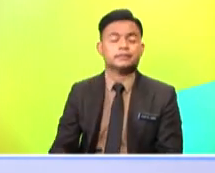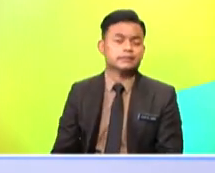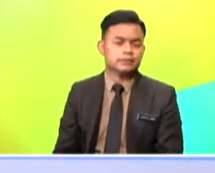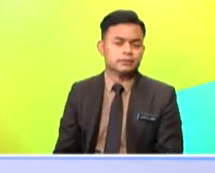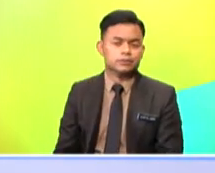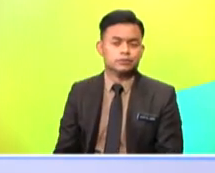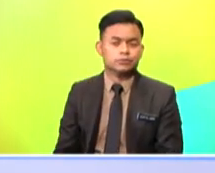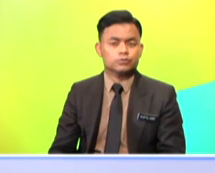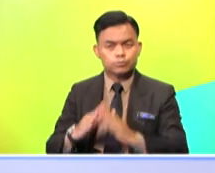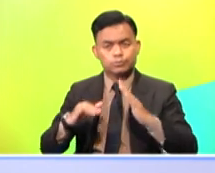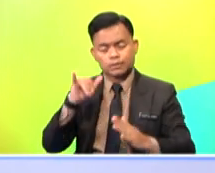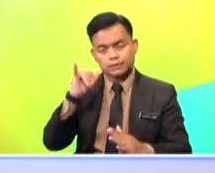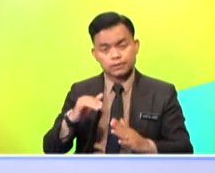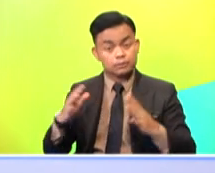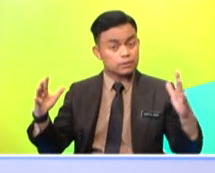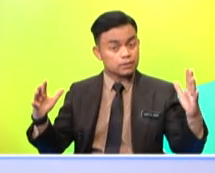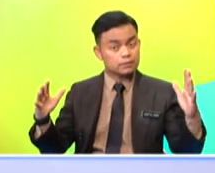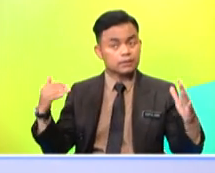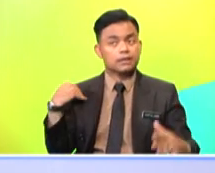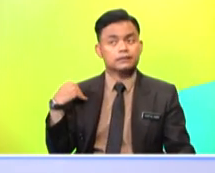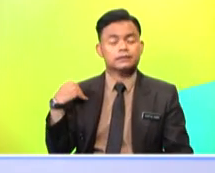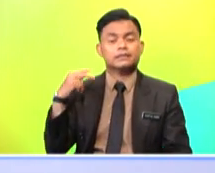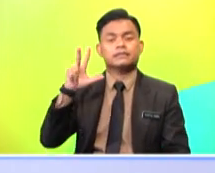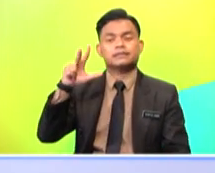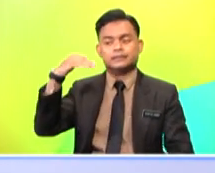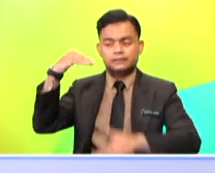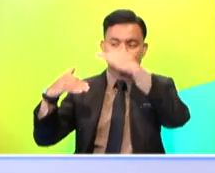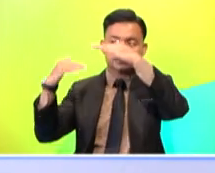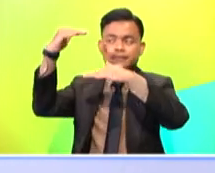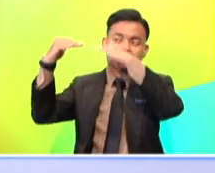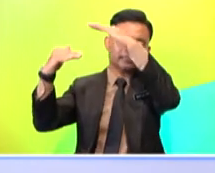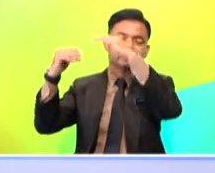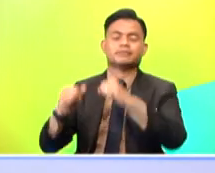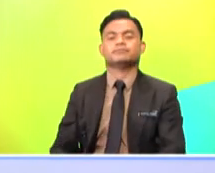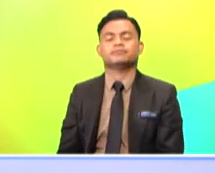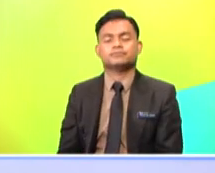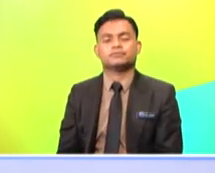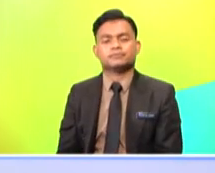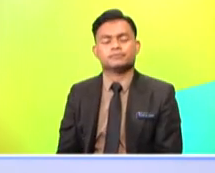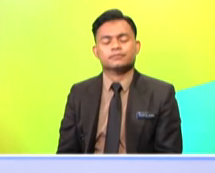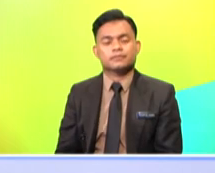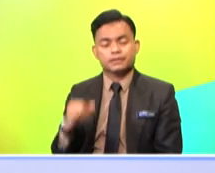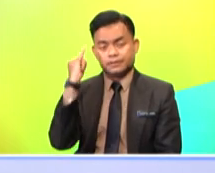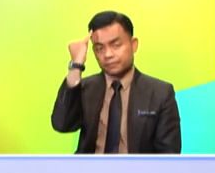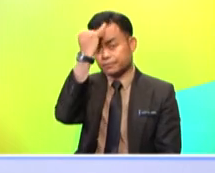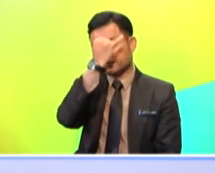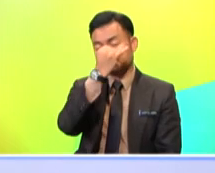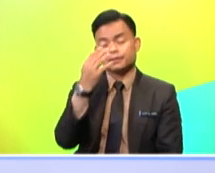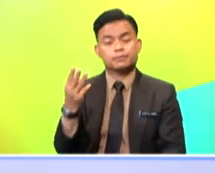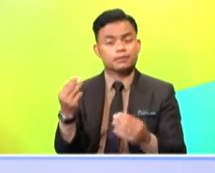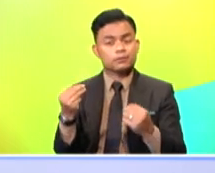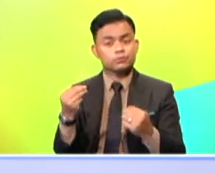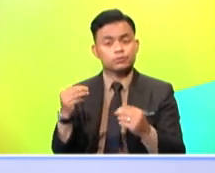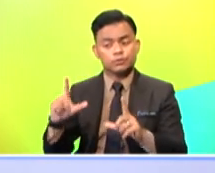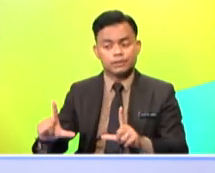ada lebih kurang 3 tingkat. Wow. 3 tingkat. Besarnya. Lepas tu Ifan nak ada mungkin ada lift ke